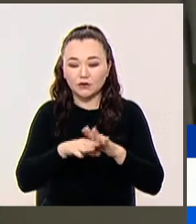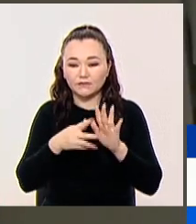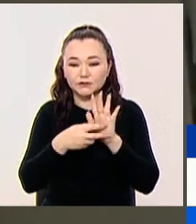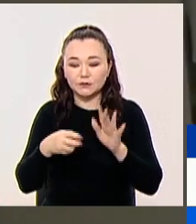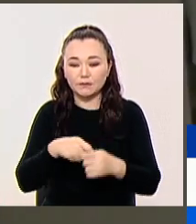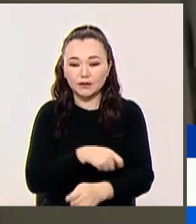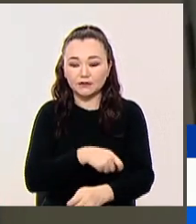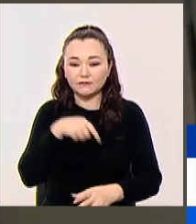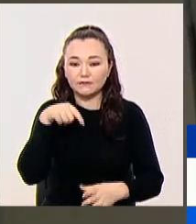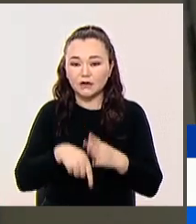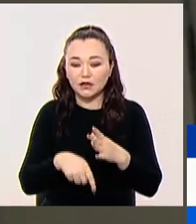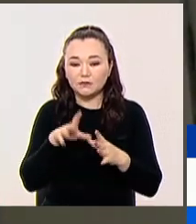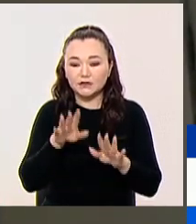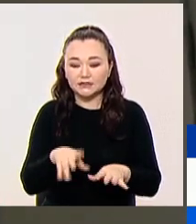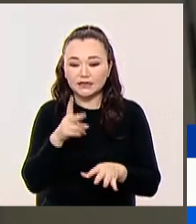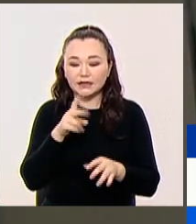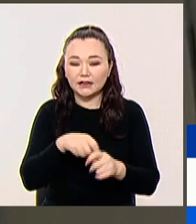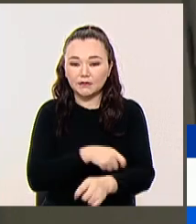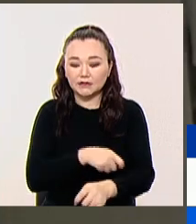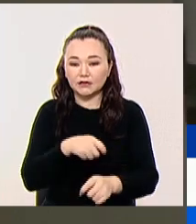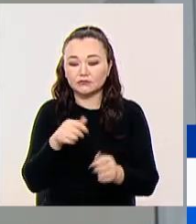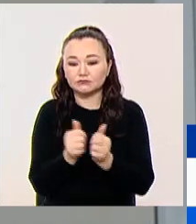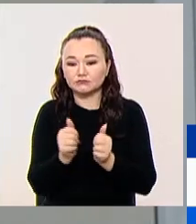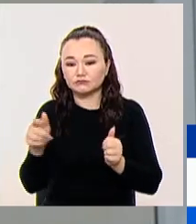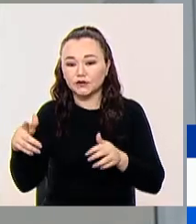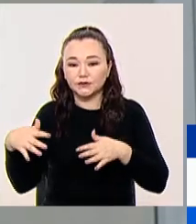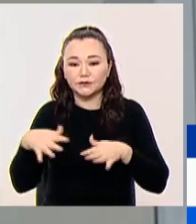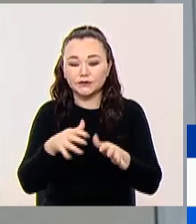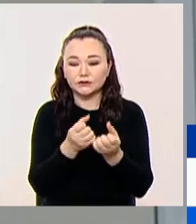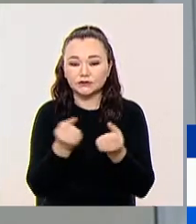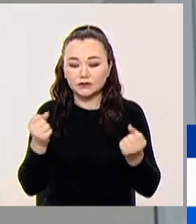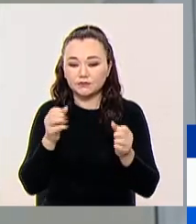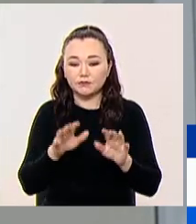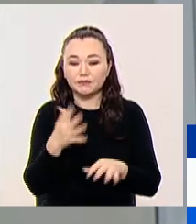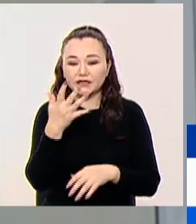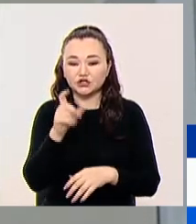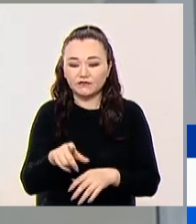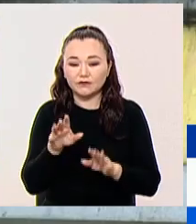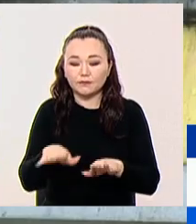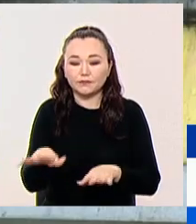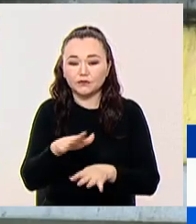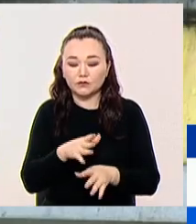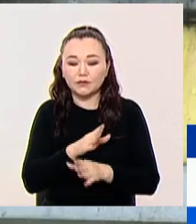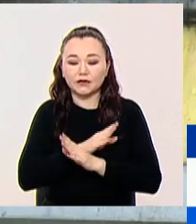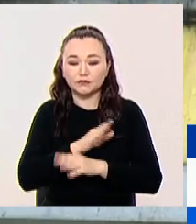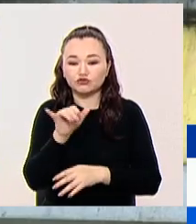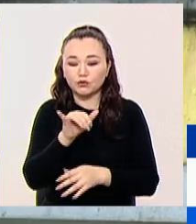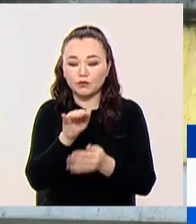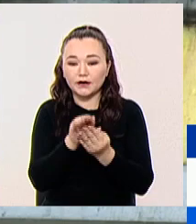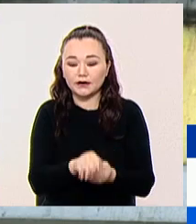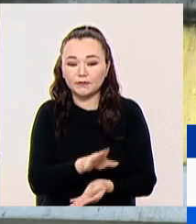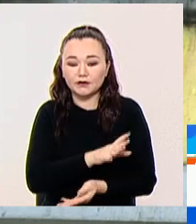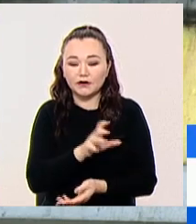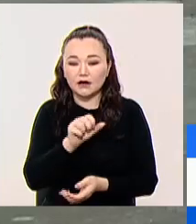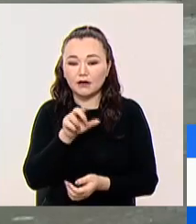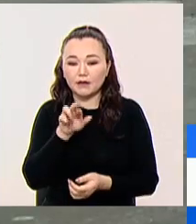метров. Они находились в километре от эпицентра. 5 горняков в той трагедии погибли. В субботу их похоронили. Тем временем в